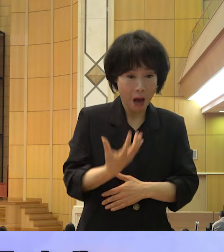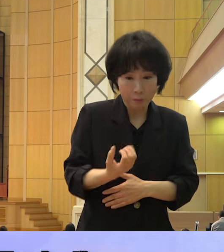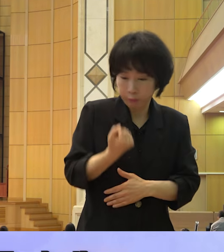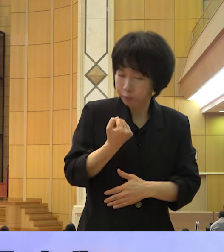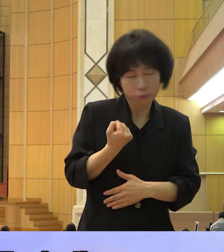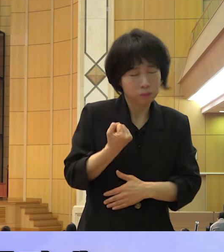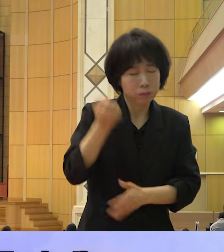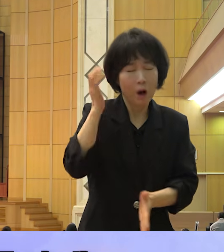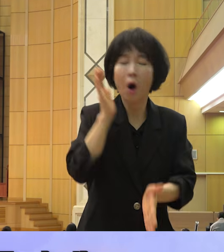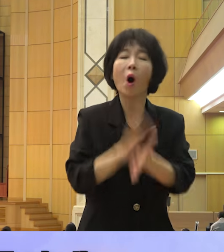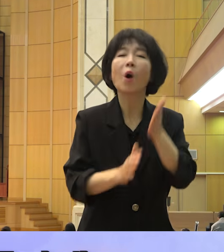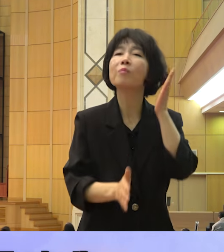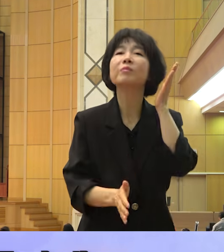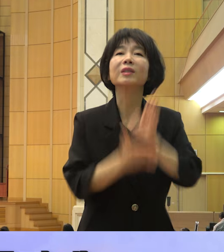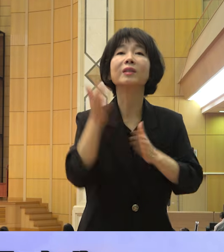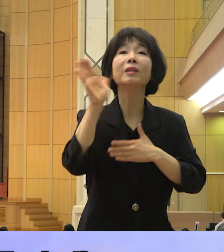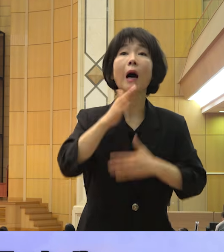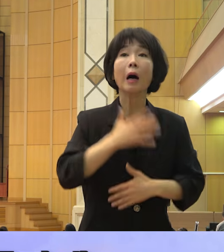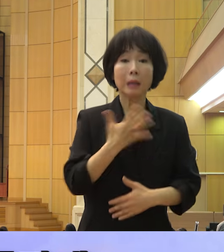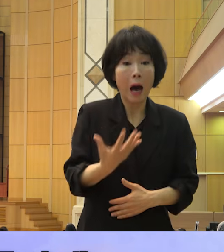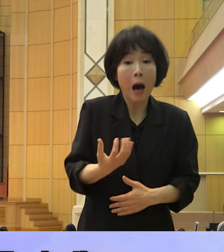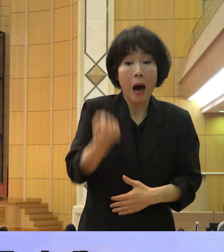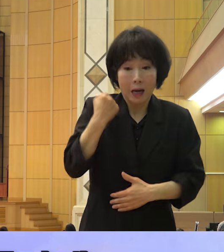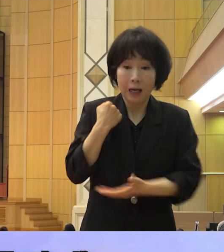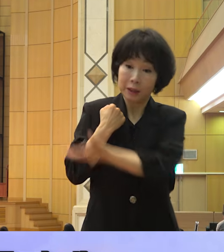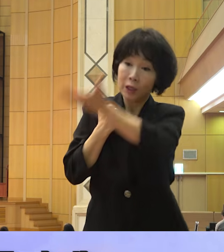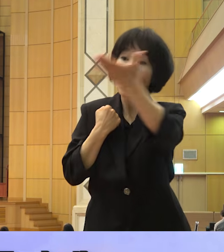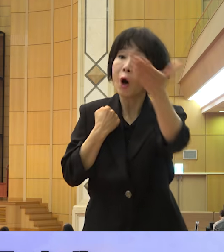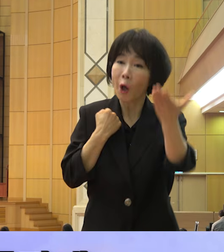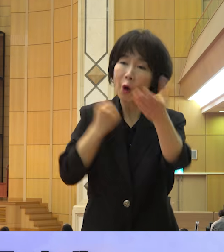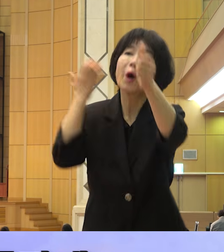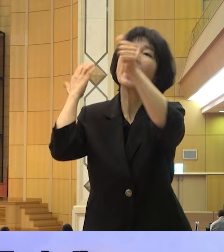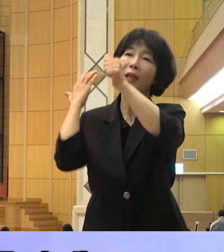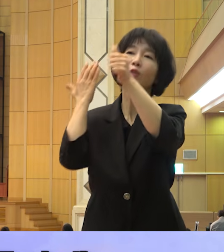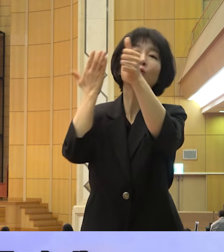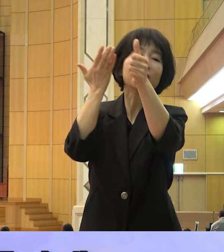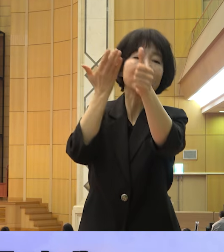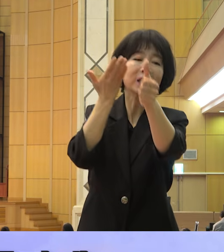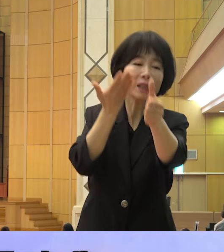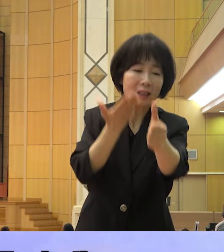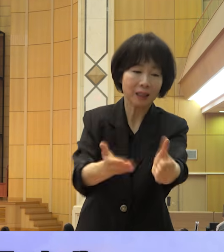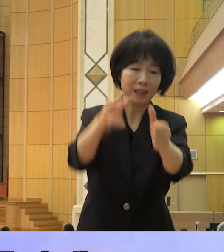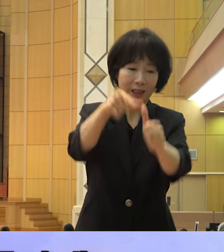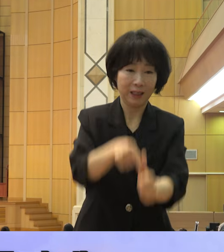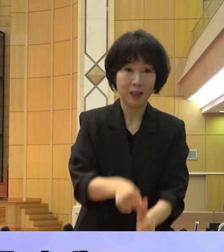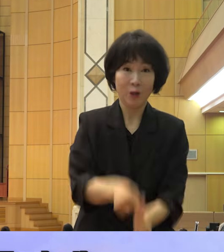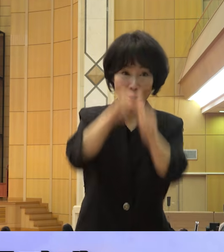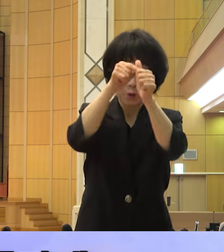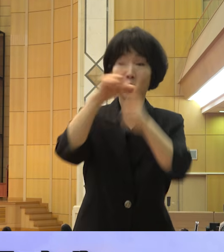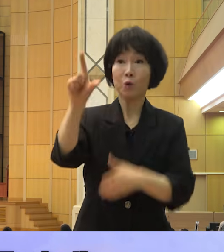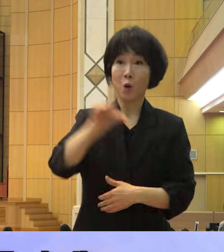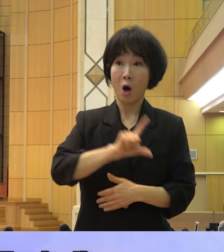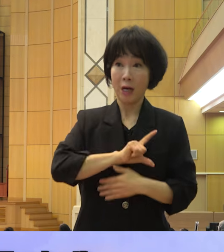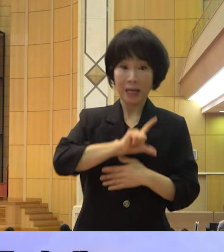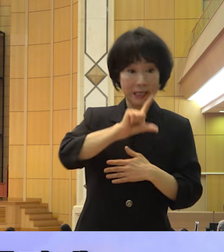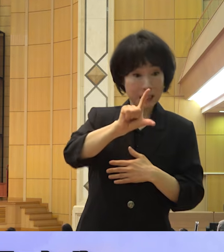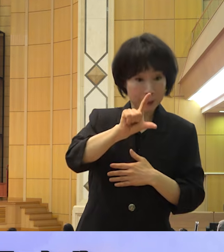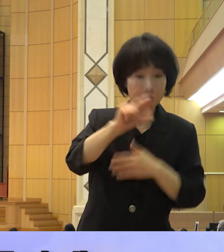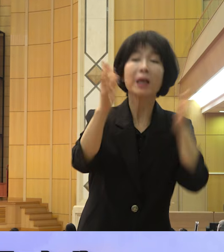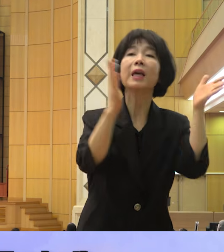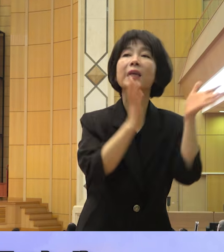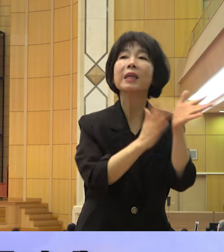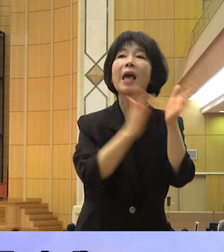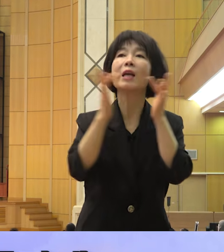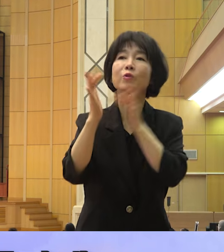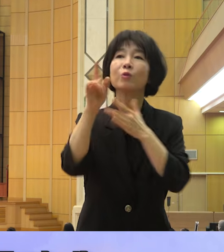은과 금 내게 없으나 나 가진 건 너에게 주니. 능력의